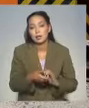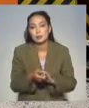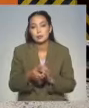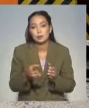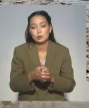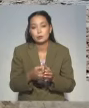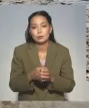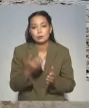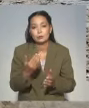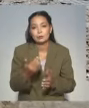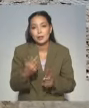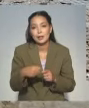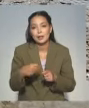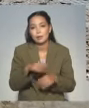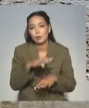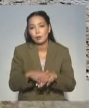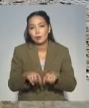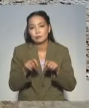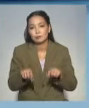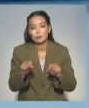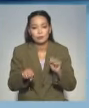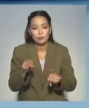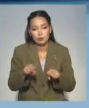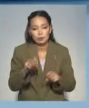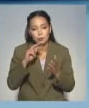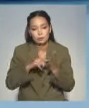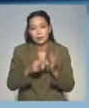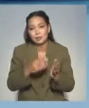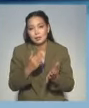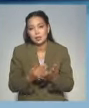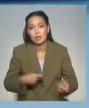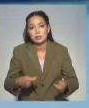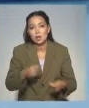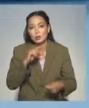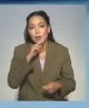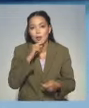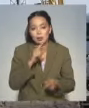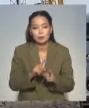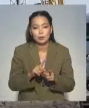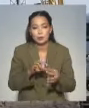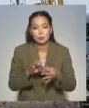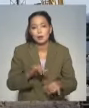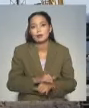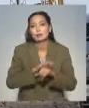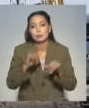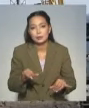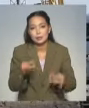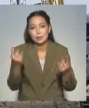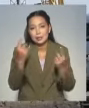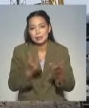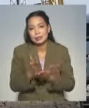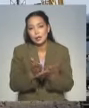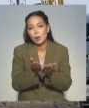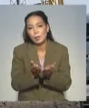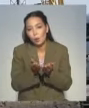ұйымында инвестициялық қор құру мүмкіндігін қарастыруда атап айтты. Сондай-ақ сауда экономикалық байланыстарды кеңейтуді және ірі стратегиялық порттар